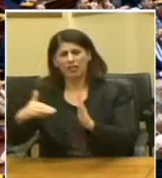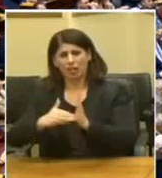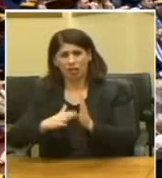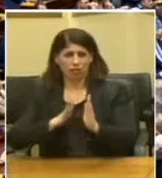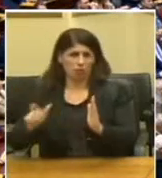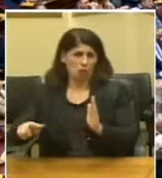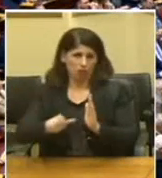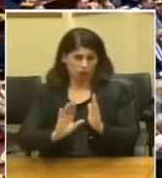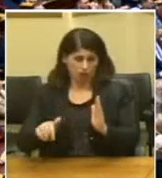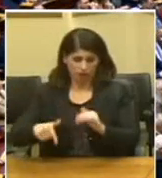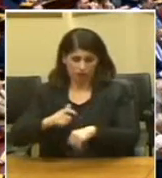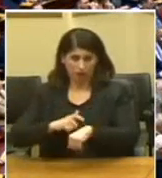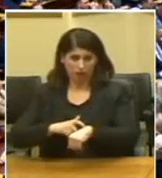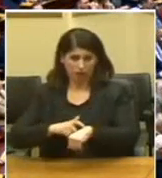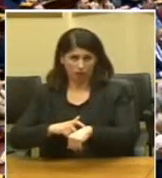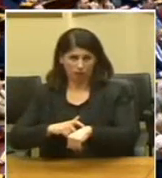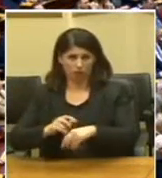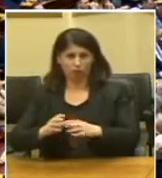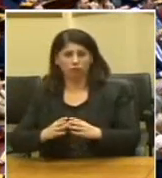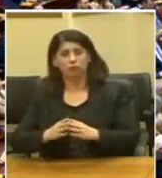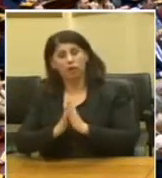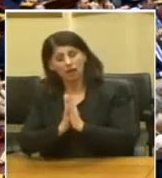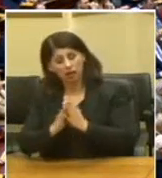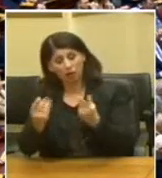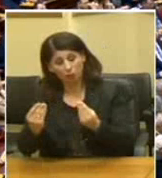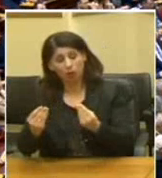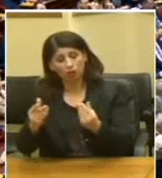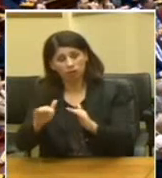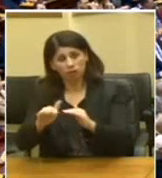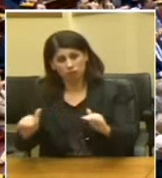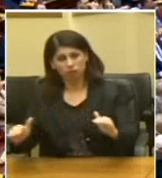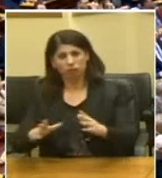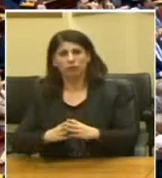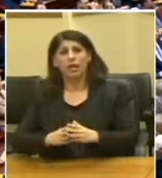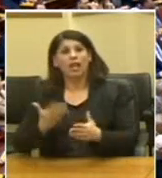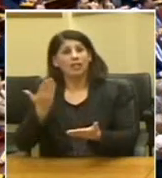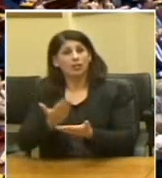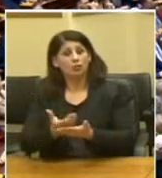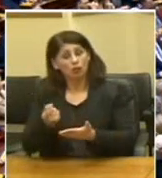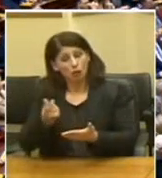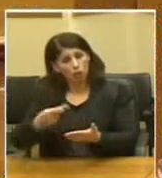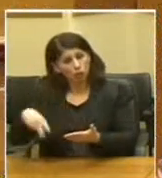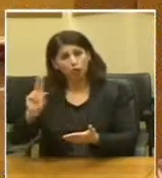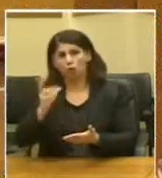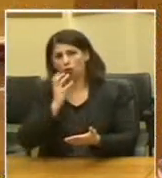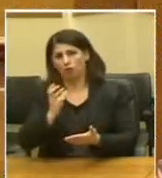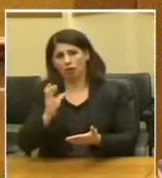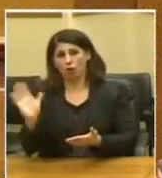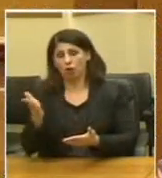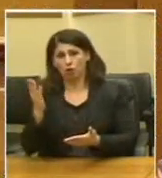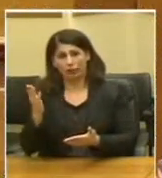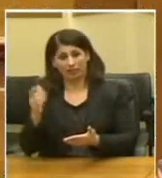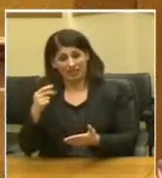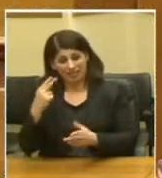μας. Παρακαλώ πολύ. Θα σας ζητούσα λοιπόν να είστε λίγο πιο σοβαρός όταν καταπιάνεστε με